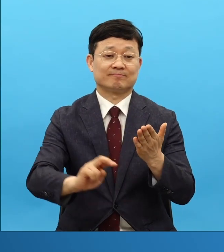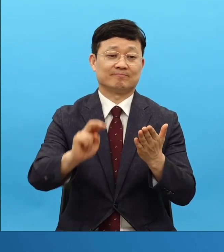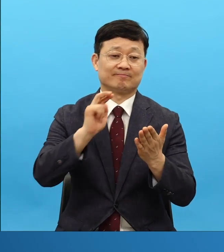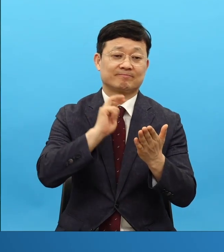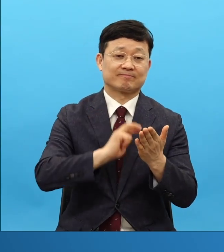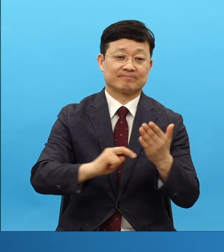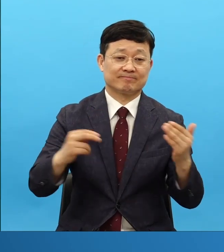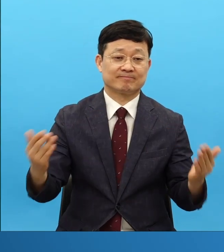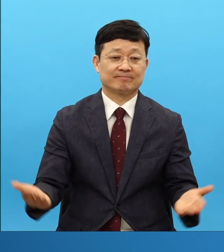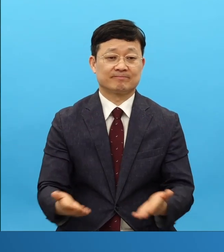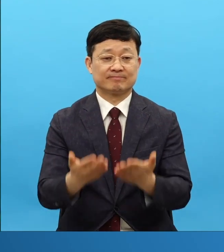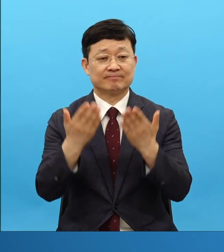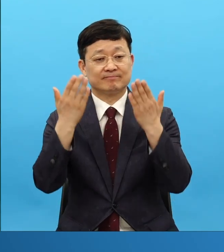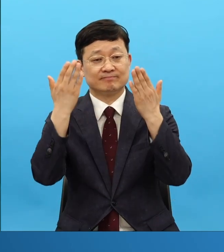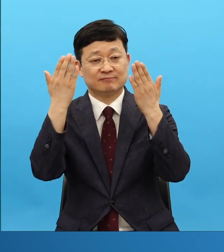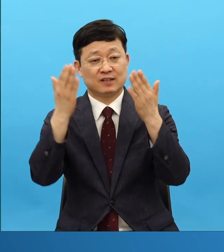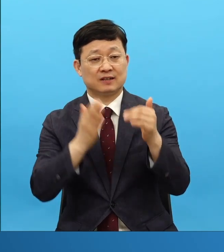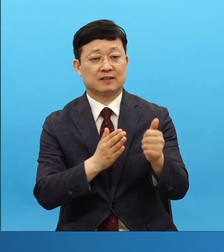성도여